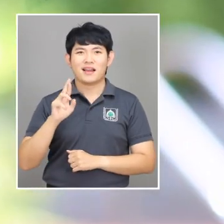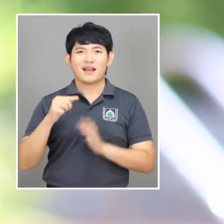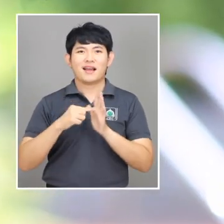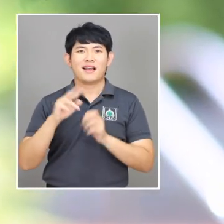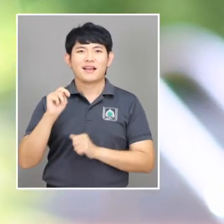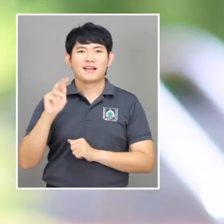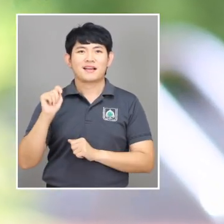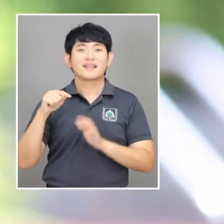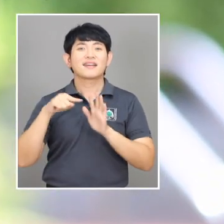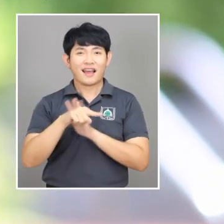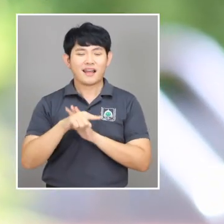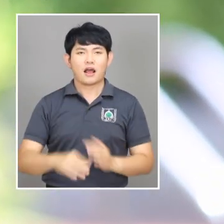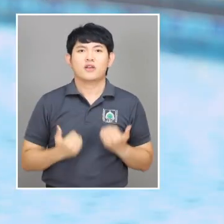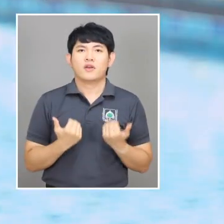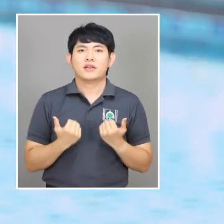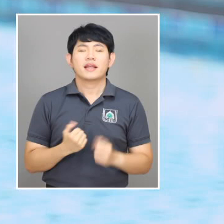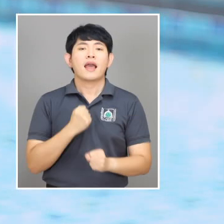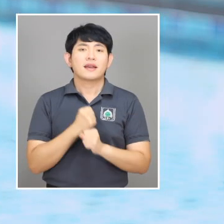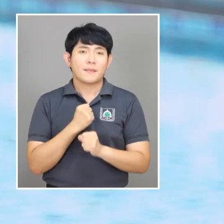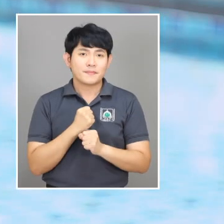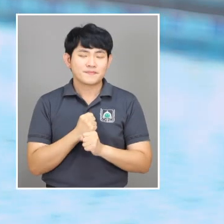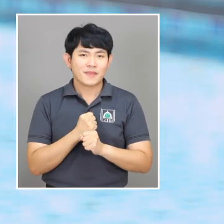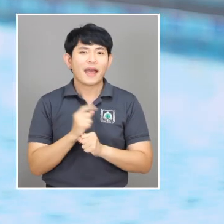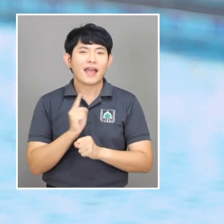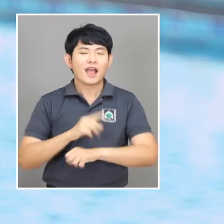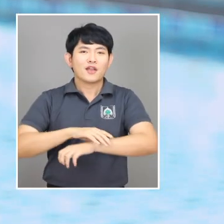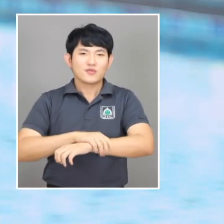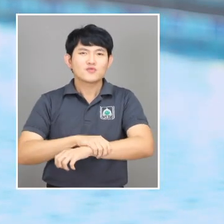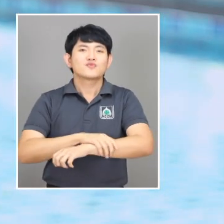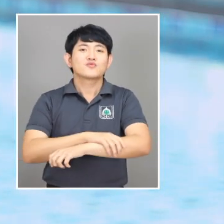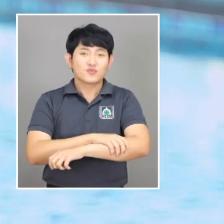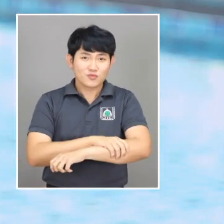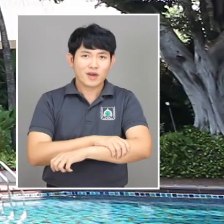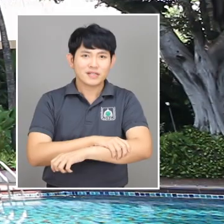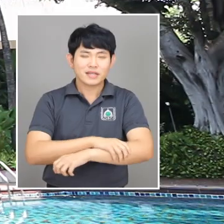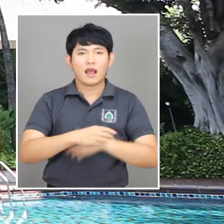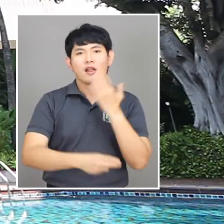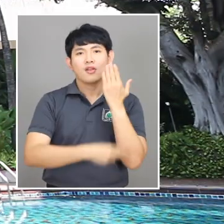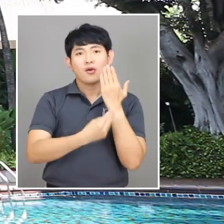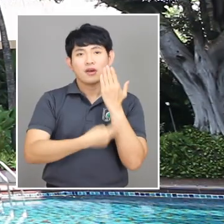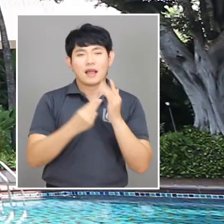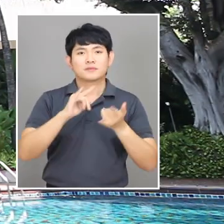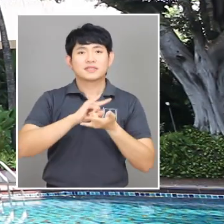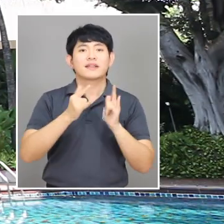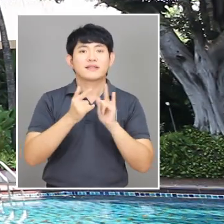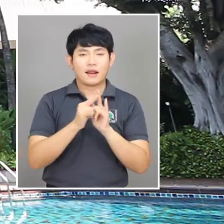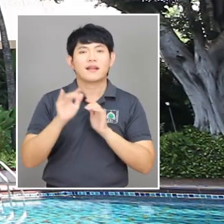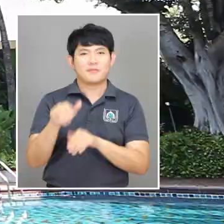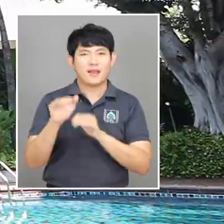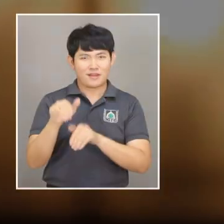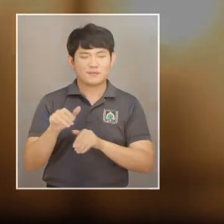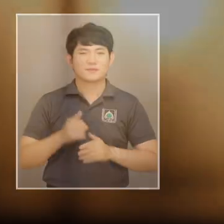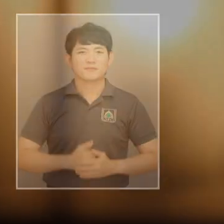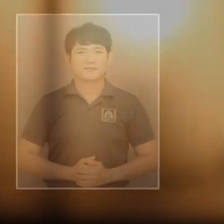นี้ก็คือทำนวดอยู่สปาเซนวาลีในโรงแรมเซ็นทรัลลาดพร้าวค่ะ